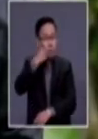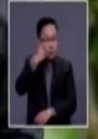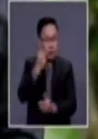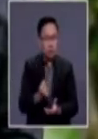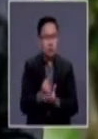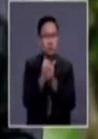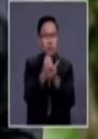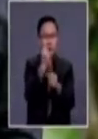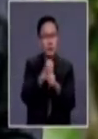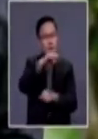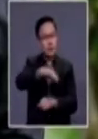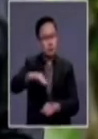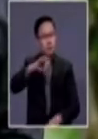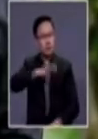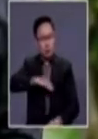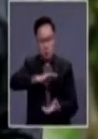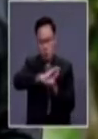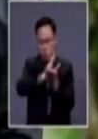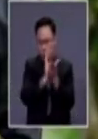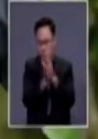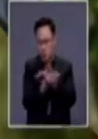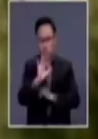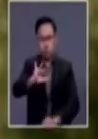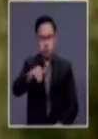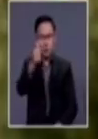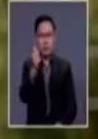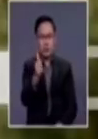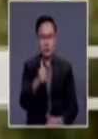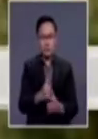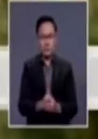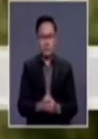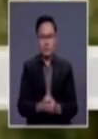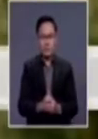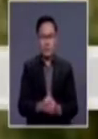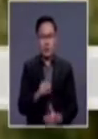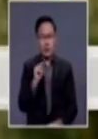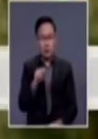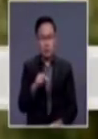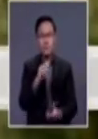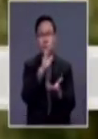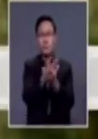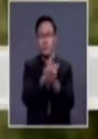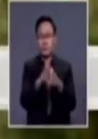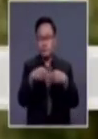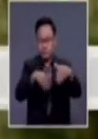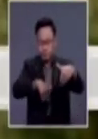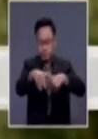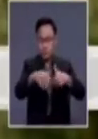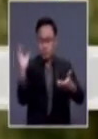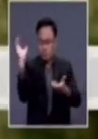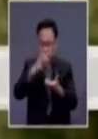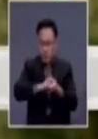ให้เด็กเนี่ยมีความรู้สึกว่าเออมันเปลี่ยนแปลงไปในทิศทางที่ดีขึ้นนะครับ แล้วก็โรงเรียนก็ให้ความสำคัญกับชุมชนนะครับสมมติว่าชุมช